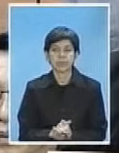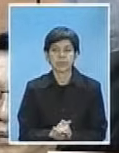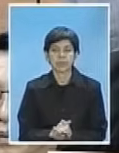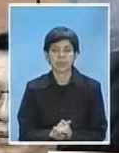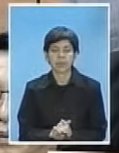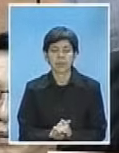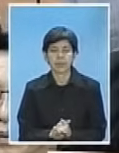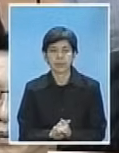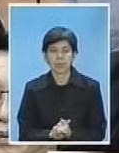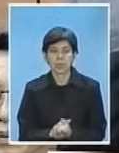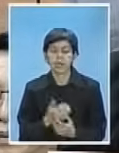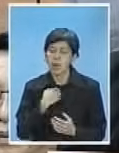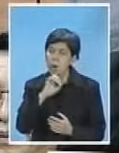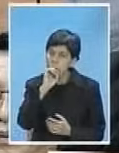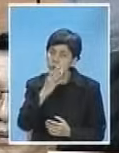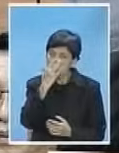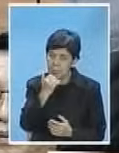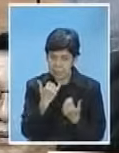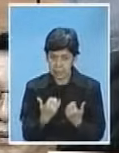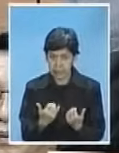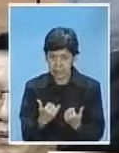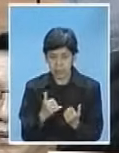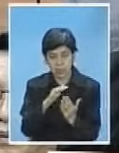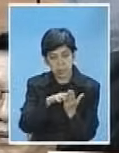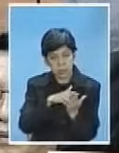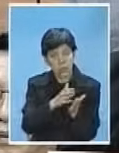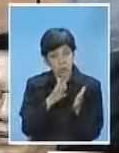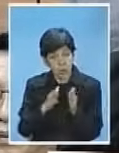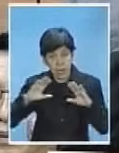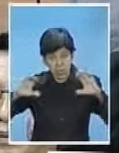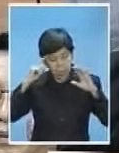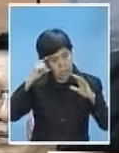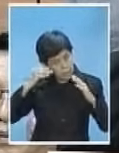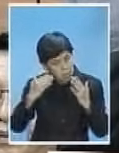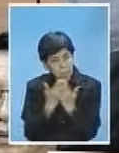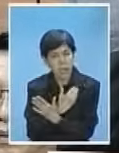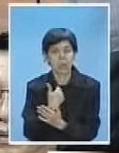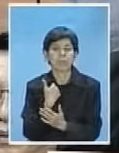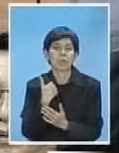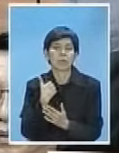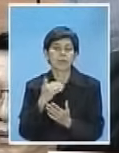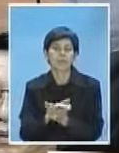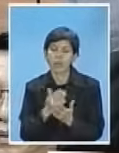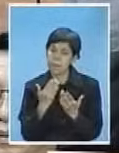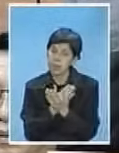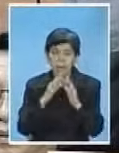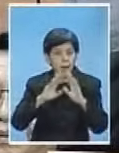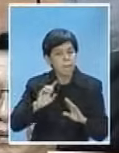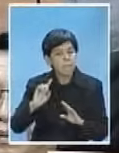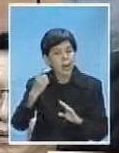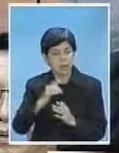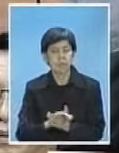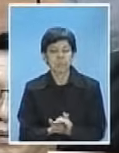ท่านประธานที่เคารพครับที่เรียนเรื่องนี้เพราะว่าขณะนี้นโยบายรัฐบาลกำลังจะเปลี่ยนไปในอีกรูปแบบหนึ่ง